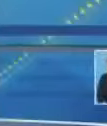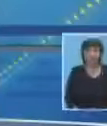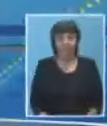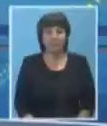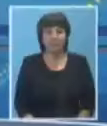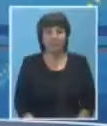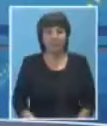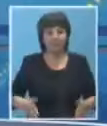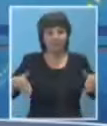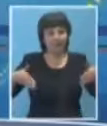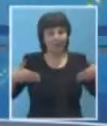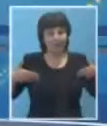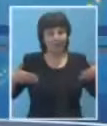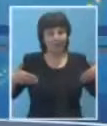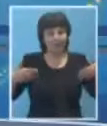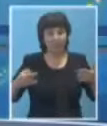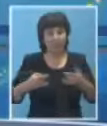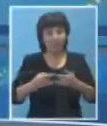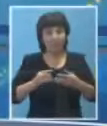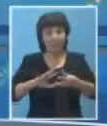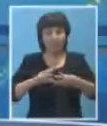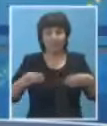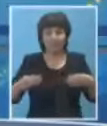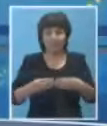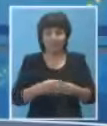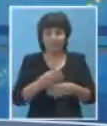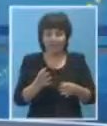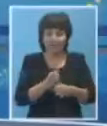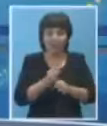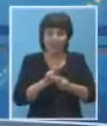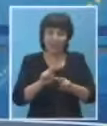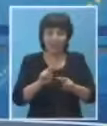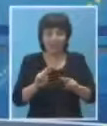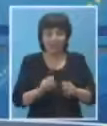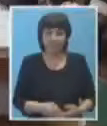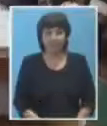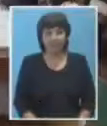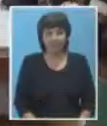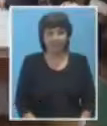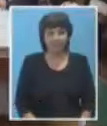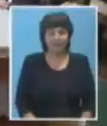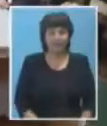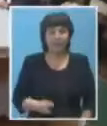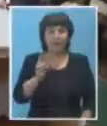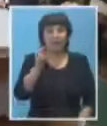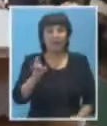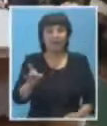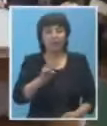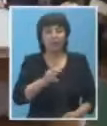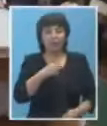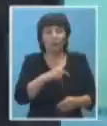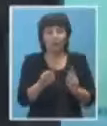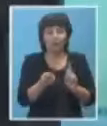Ассаламу алейкум, ардақты әлеумет. Эфирде қорытынды жаңалықтар шығарылымы. Алдымен аңдатпаға зер салыңыз. Қазталов ауданында рухани